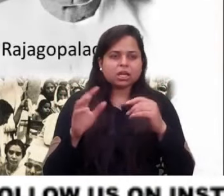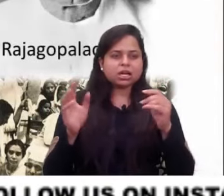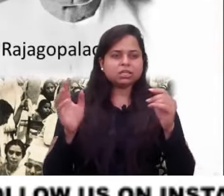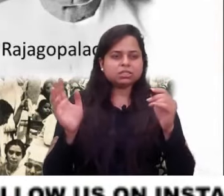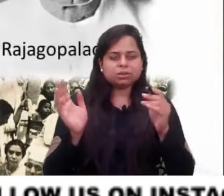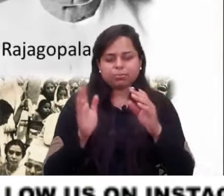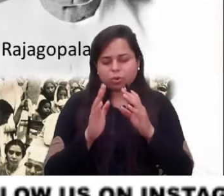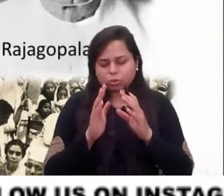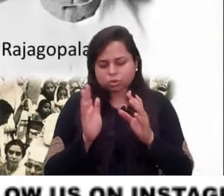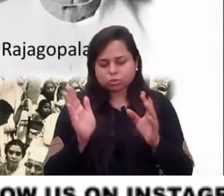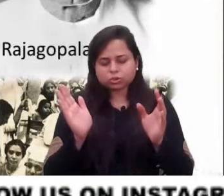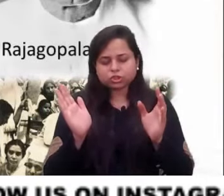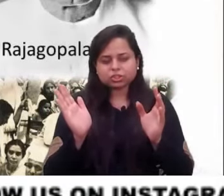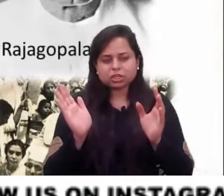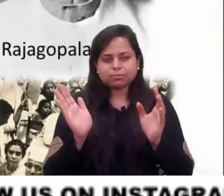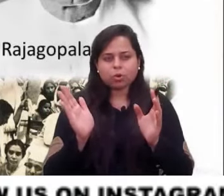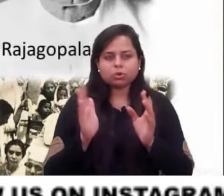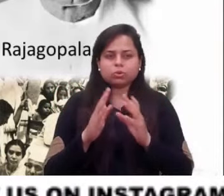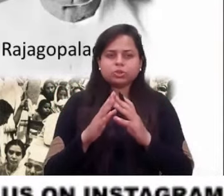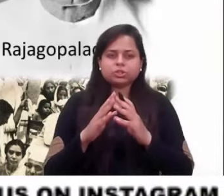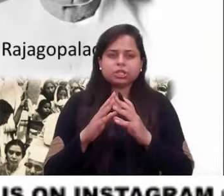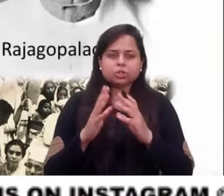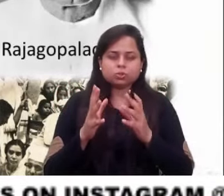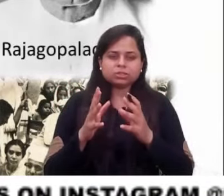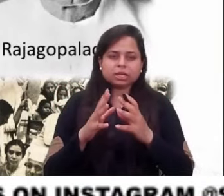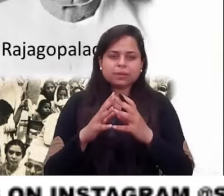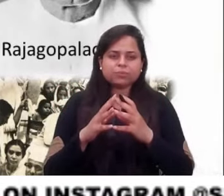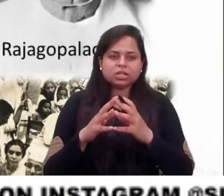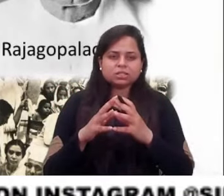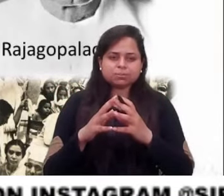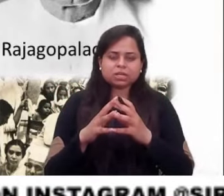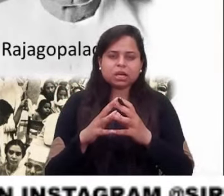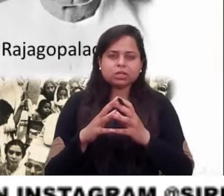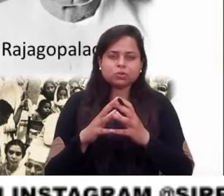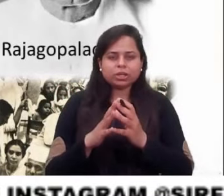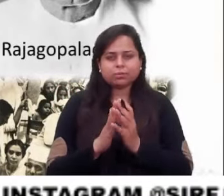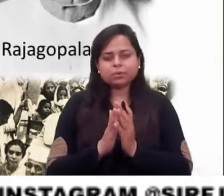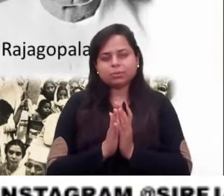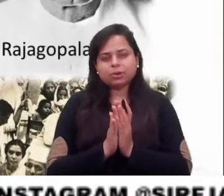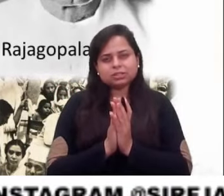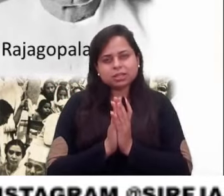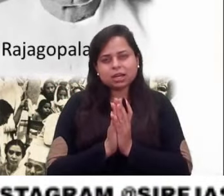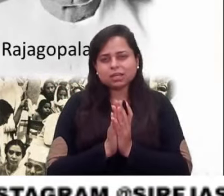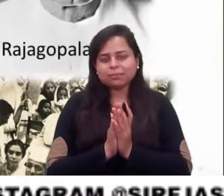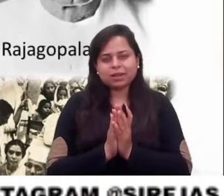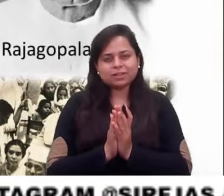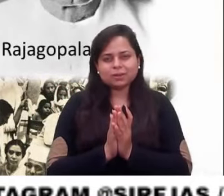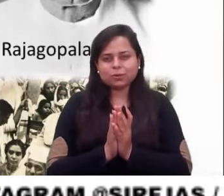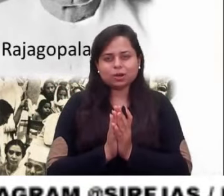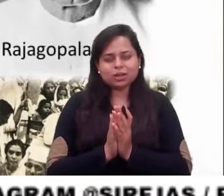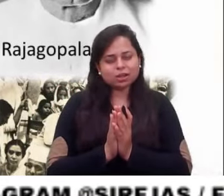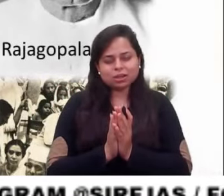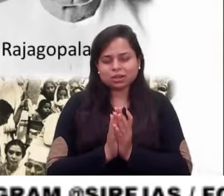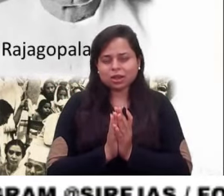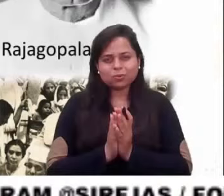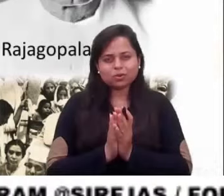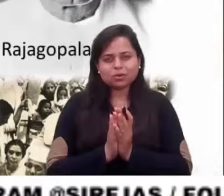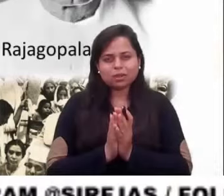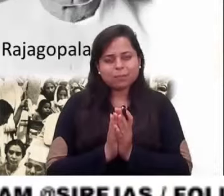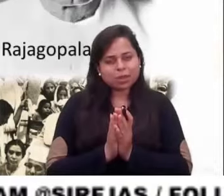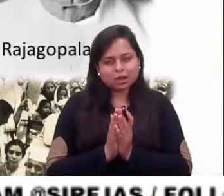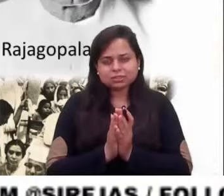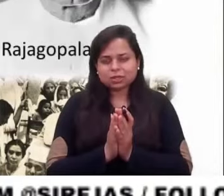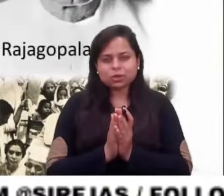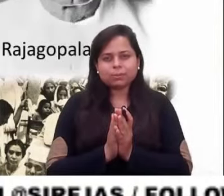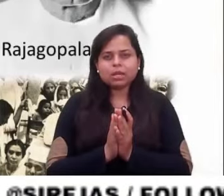गांधी जी ने बहुत कोशिश की बहुत कोशिश की टूल्स करें सबसे कहा दो ने कमेटी से कहा कि भाई देखो अलग-अलग नाम